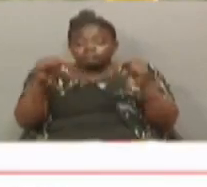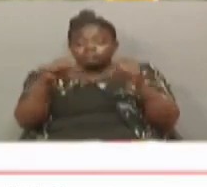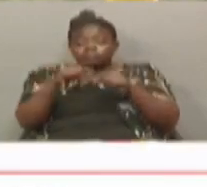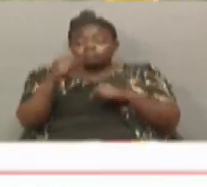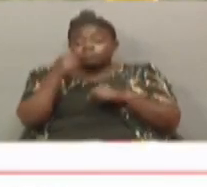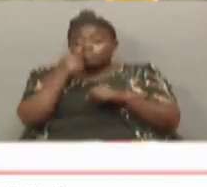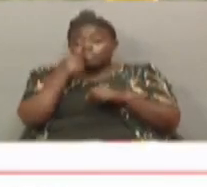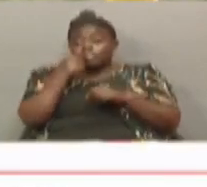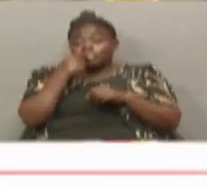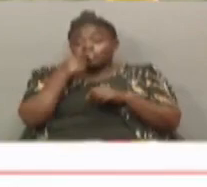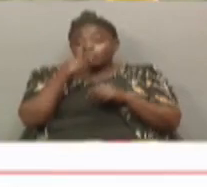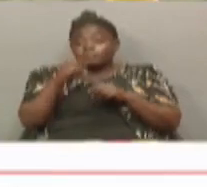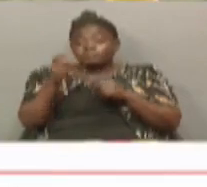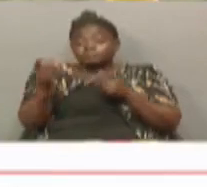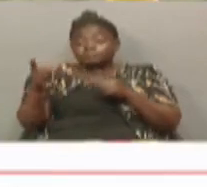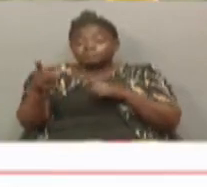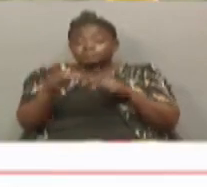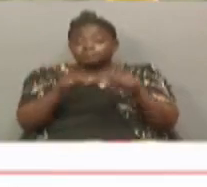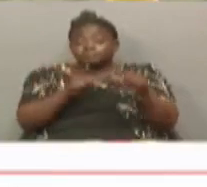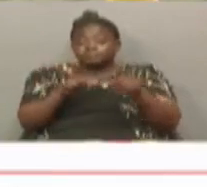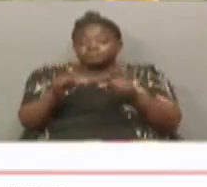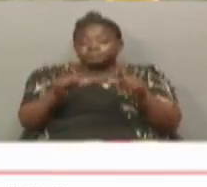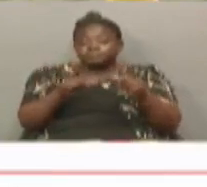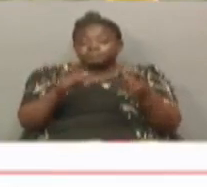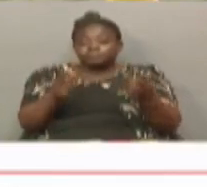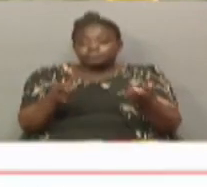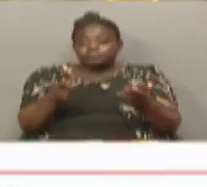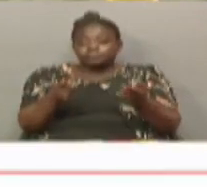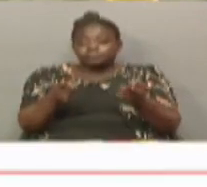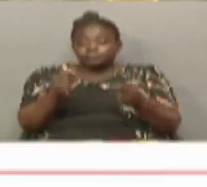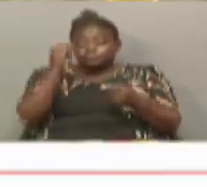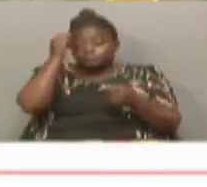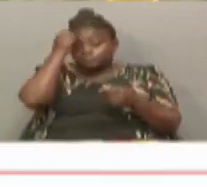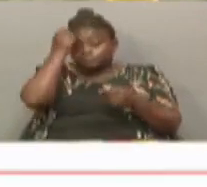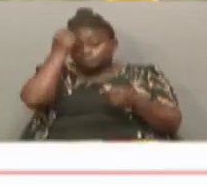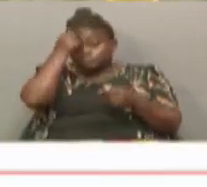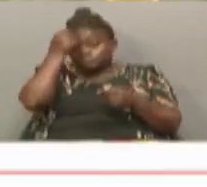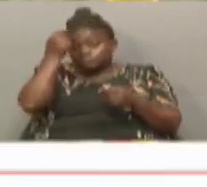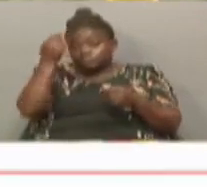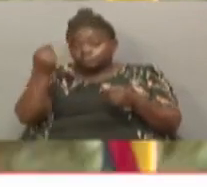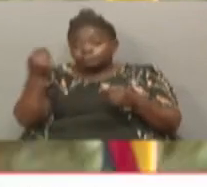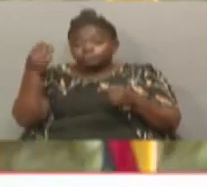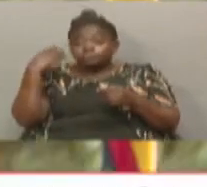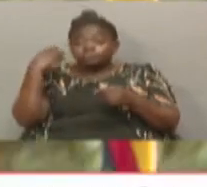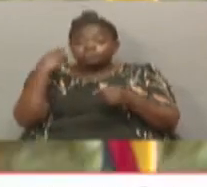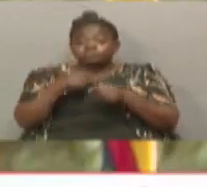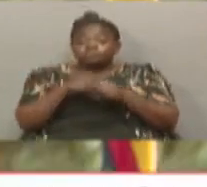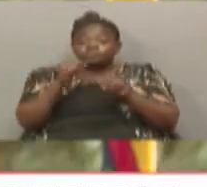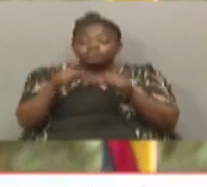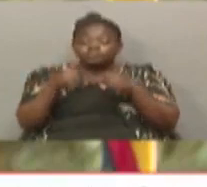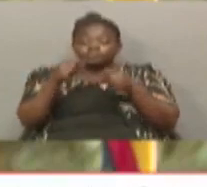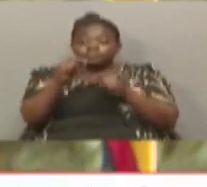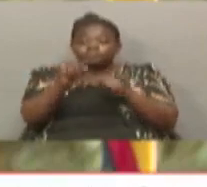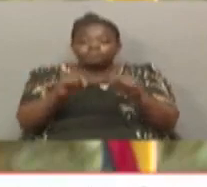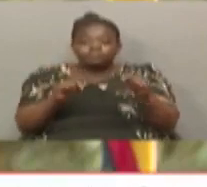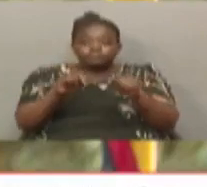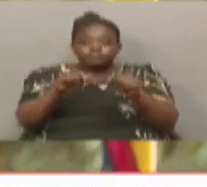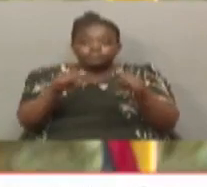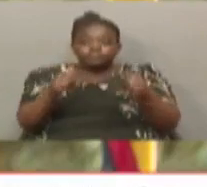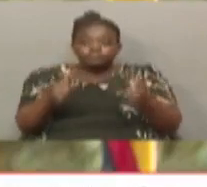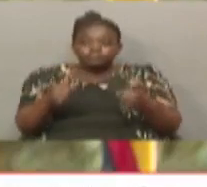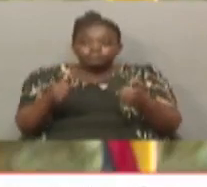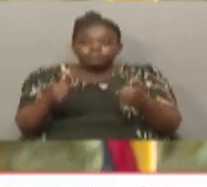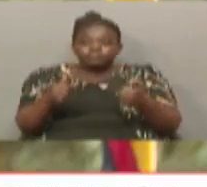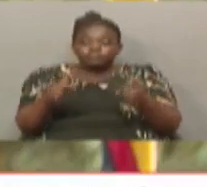gavumenti endimi ez'ekinnansi gavumenti ezaleero ez'omulembe tezisobola kukikwata bulungi.